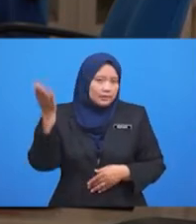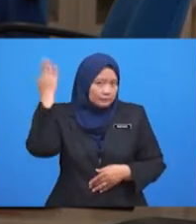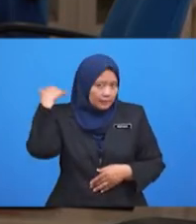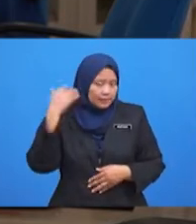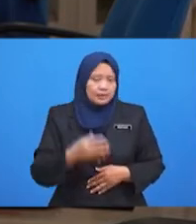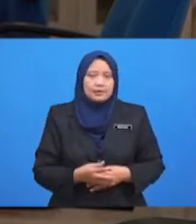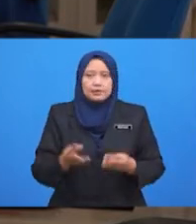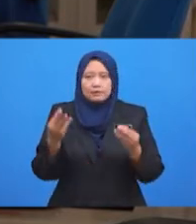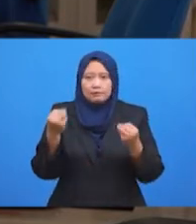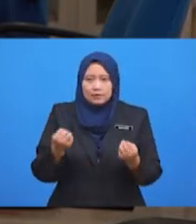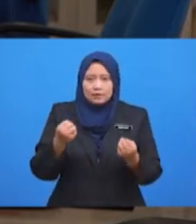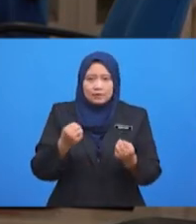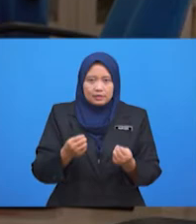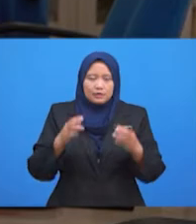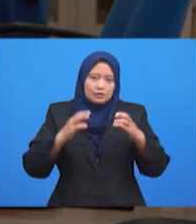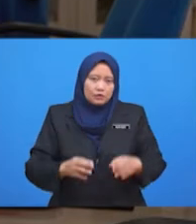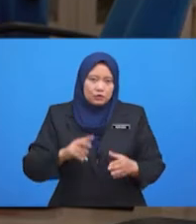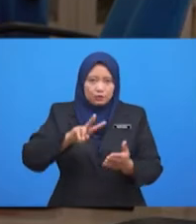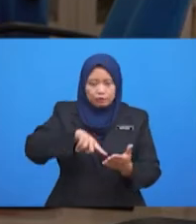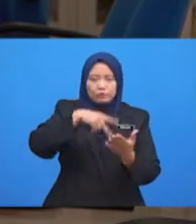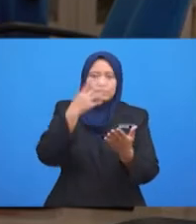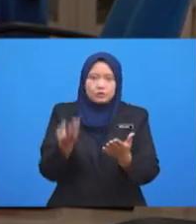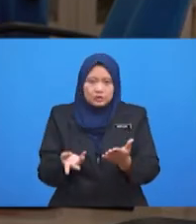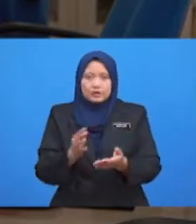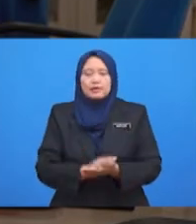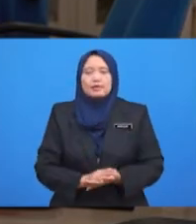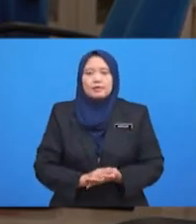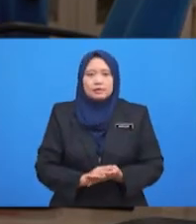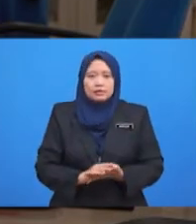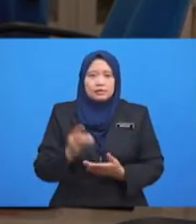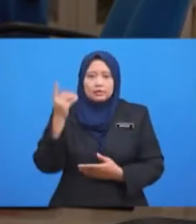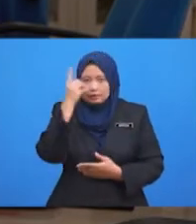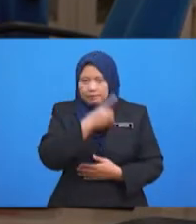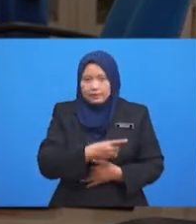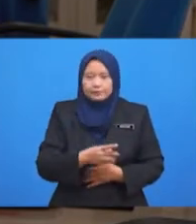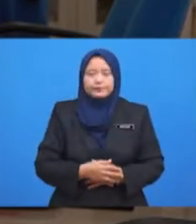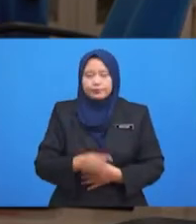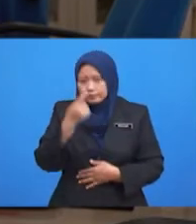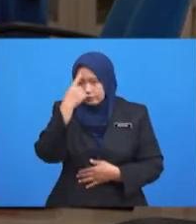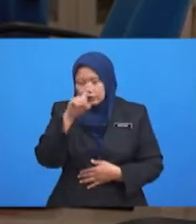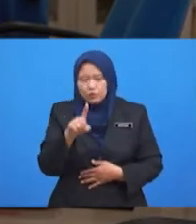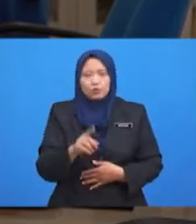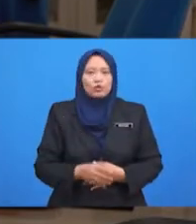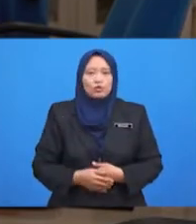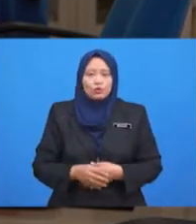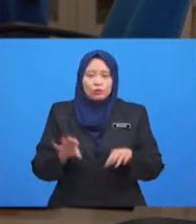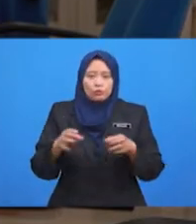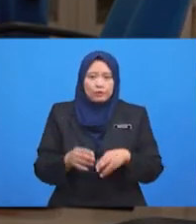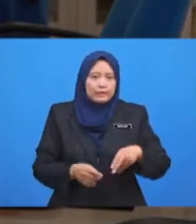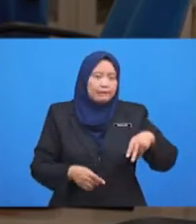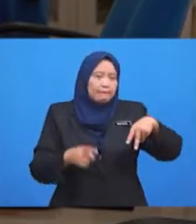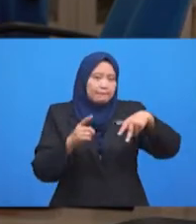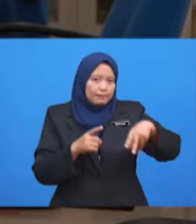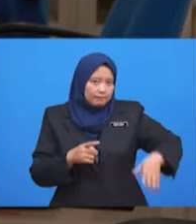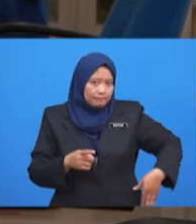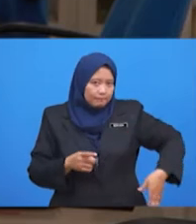untuk memusingkan badan ke bahagian hadapan untuk dilakukan di bahagian peha hadapan